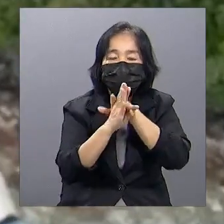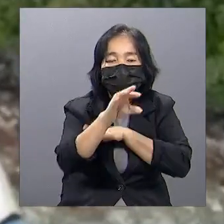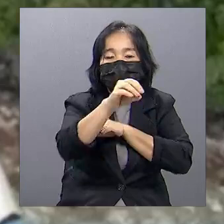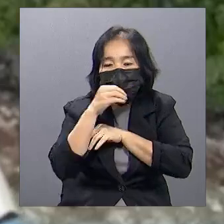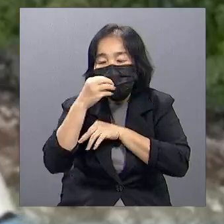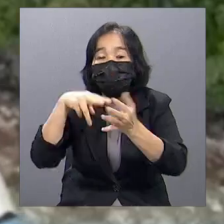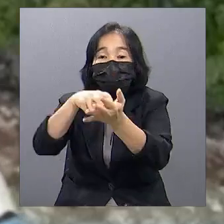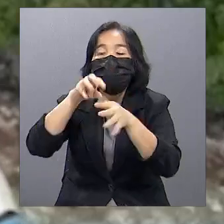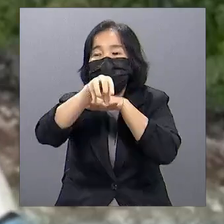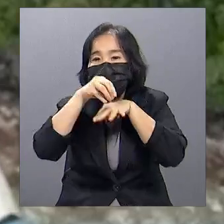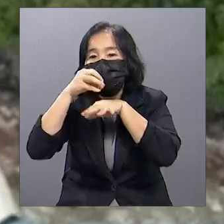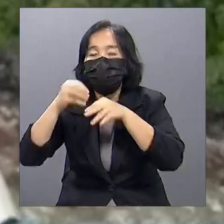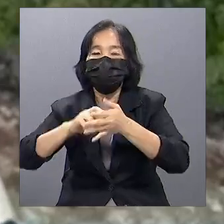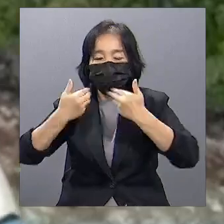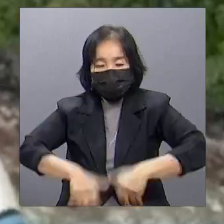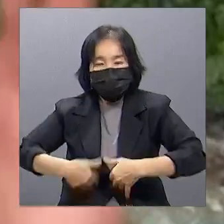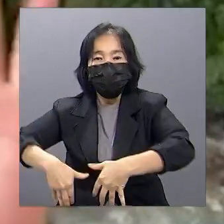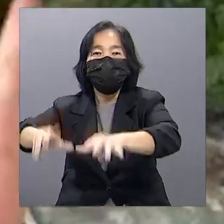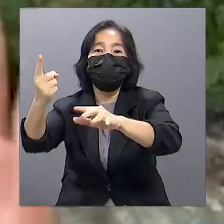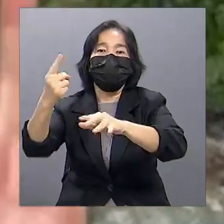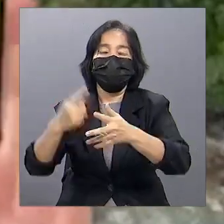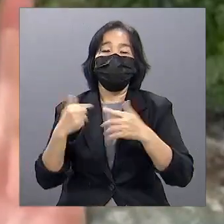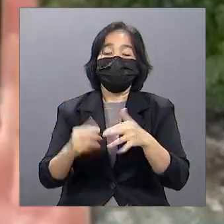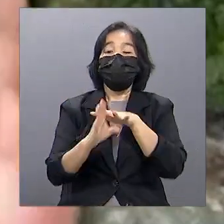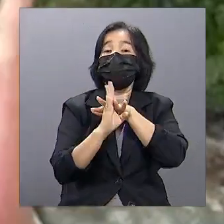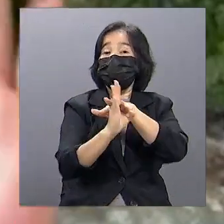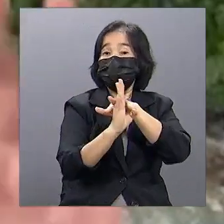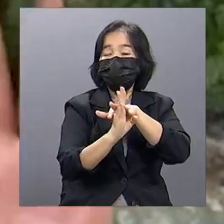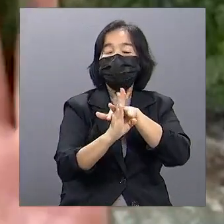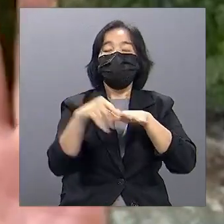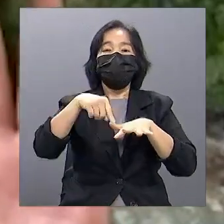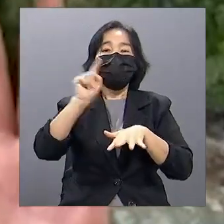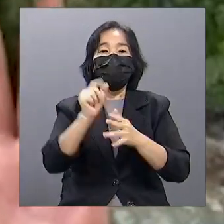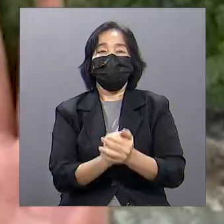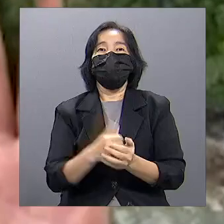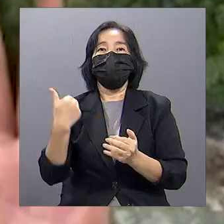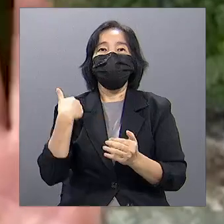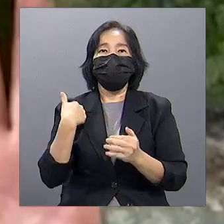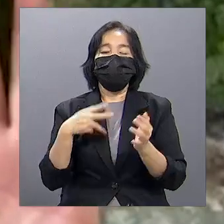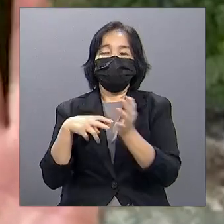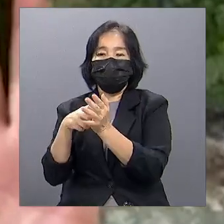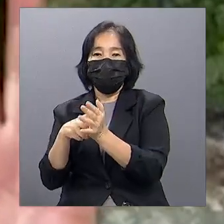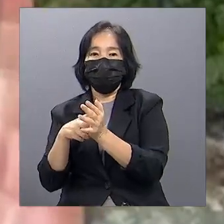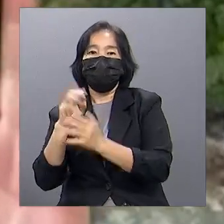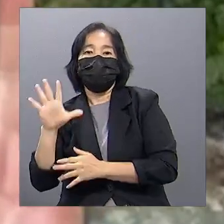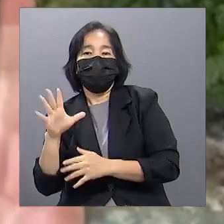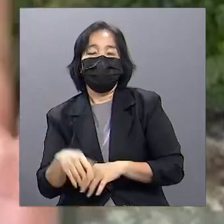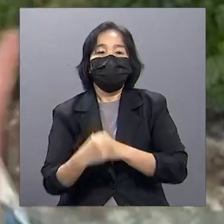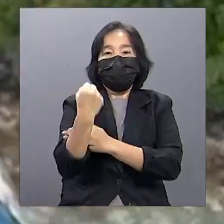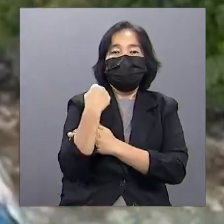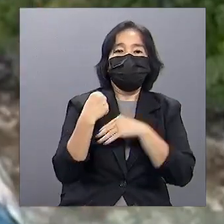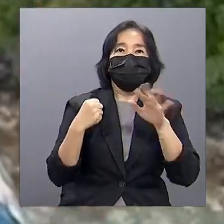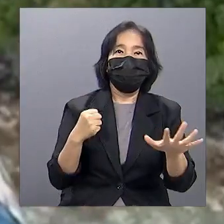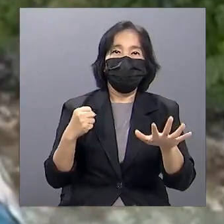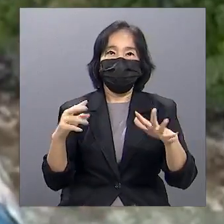ไรก็ตามถ้าเกิดระบบนิเวศไม่มีฉลามเนี่ยสิ่งที่เราพบก็คืออ่อนแอ5แข็งแรง5ไม่มีใครมากิน